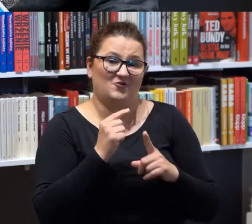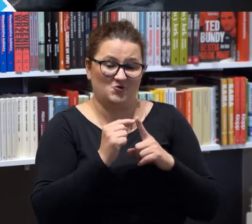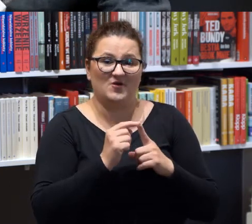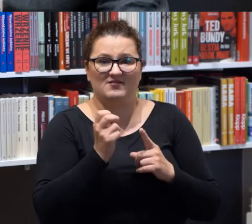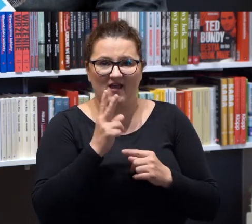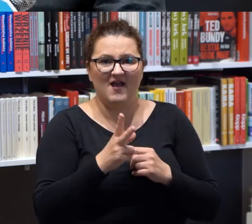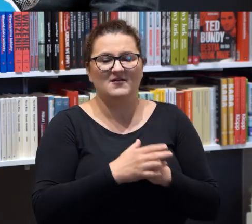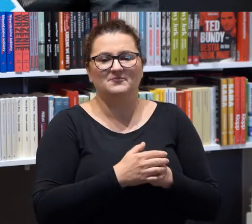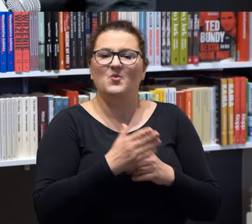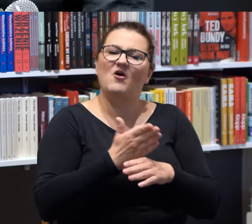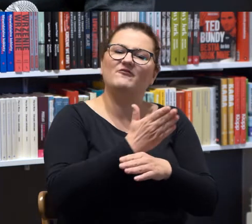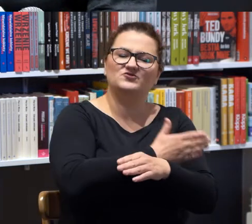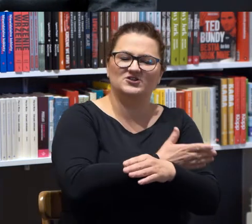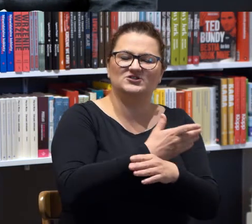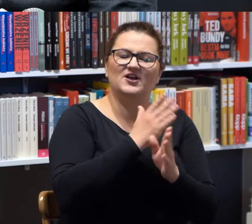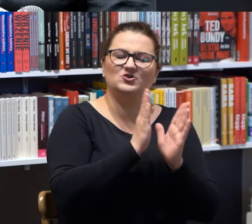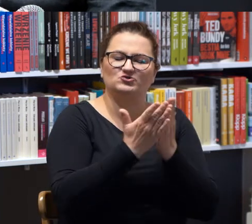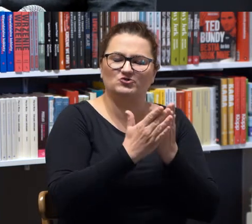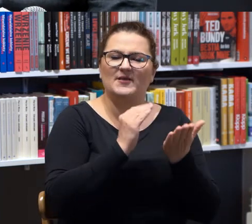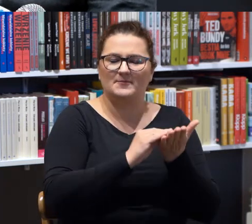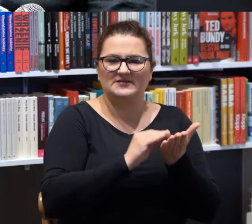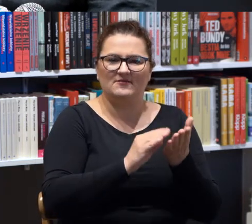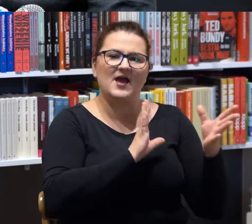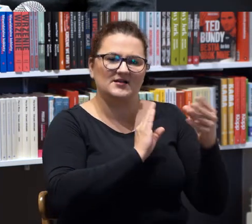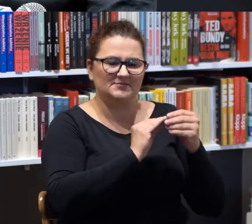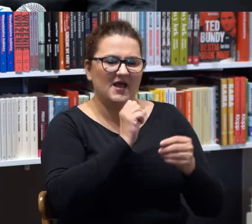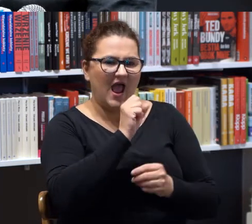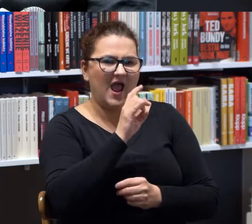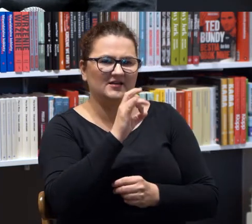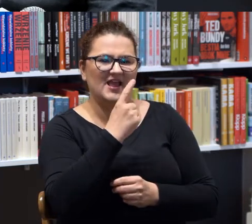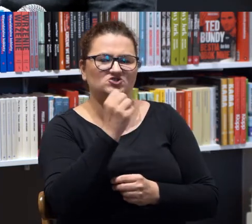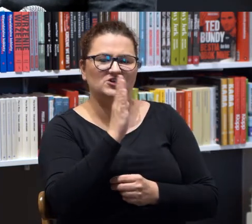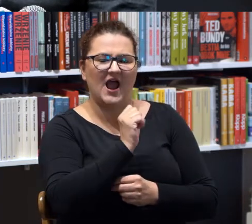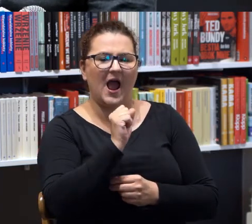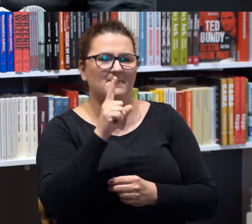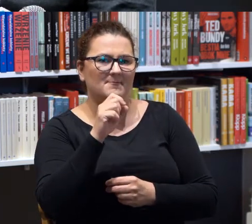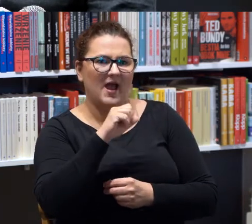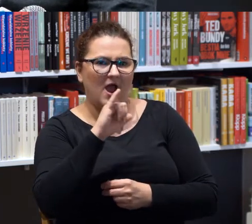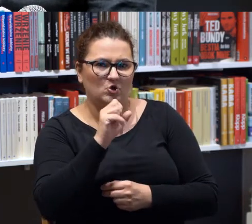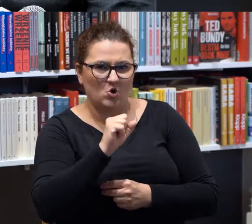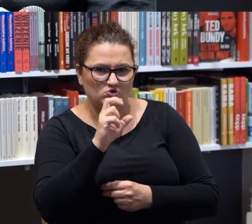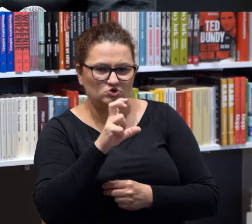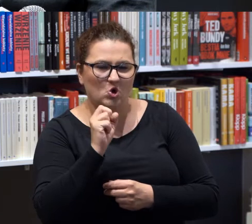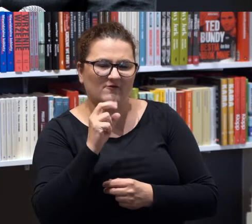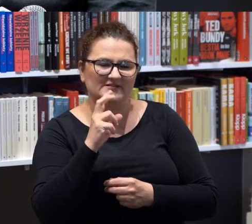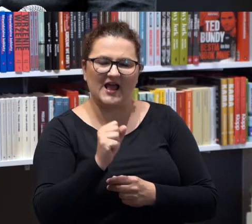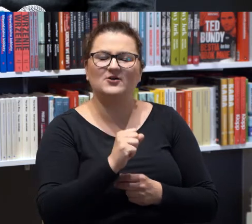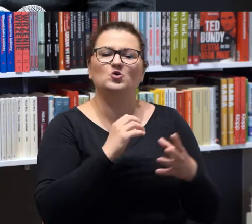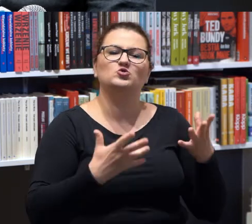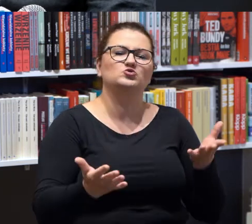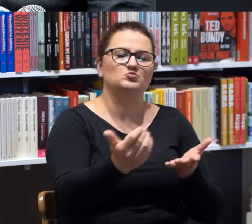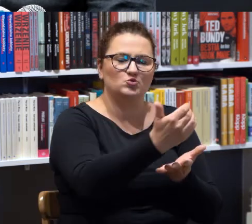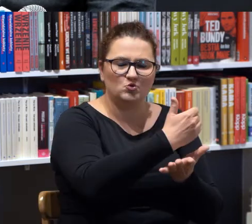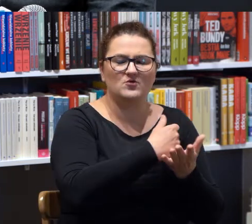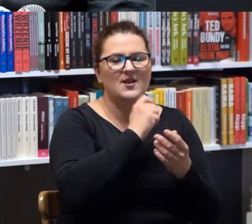pisałam wcześniej, przed Mireczkiem, napisałam książkę razem z Agnieszką Pajączkowską i to był zbiór takich reportaży. My jeździłyśmy po